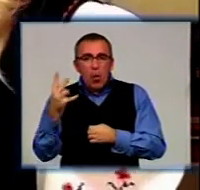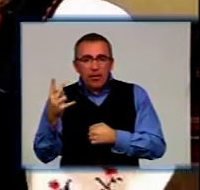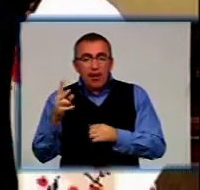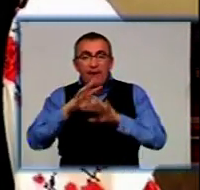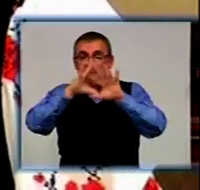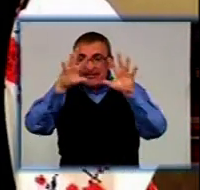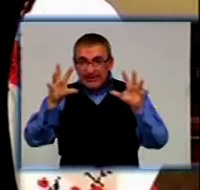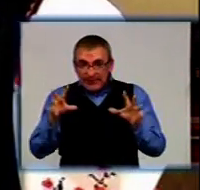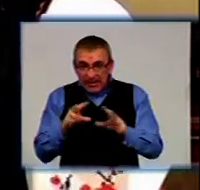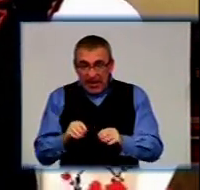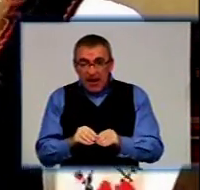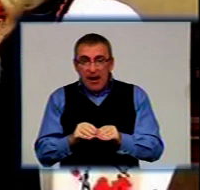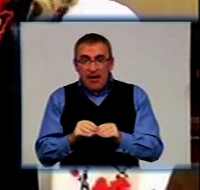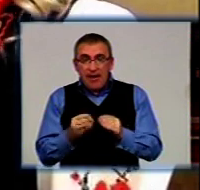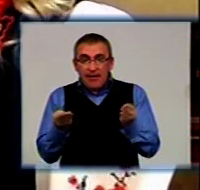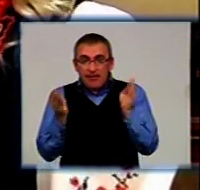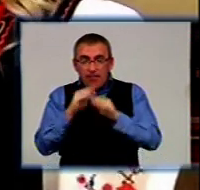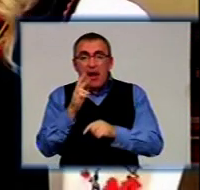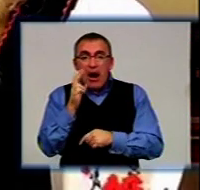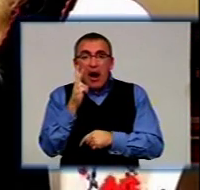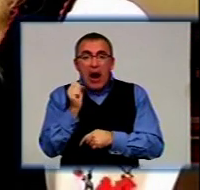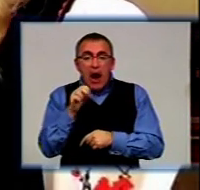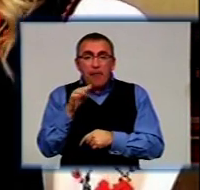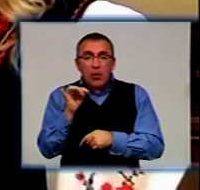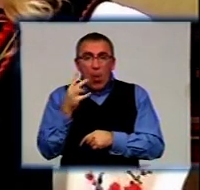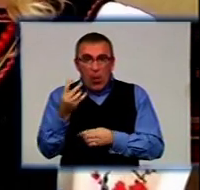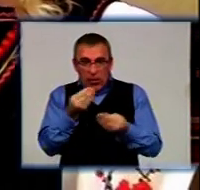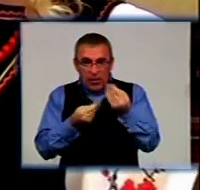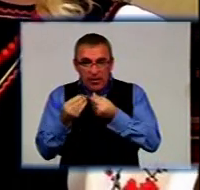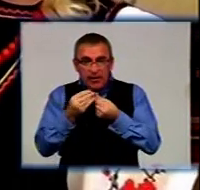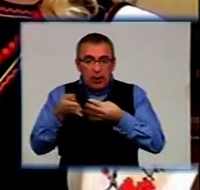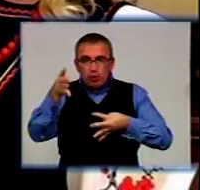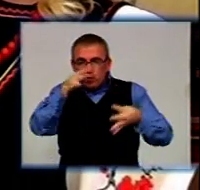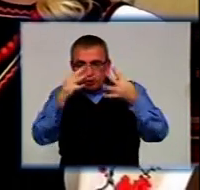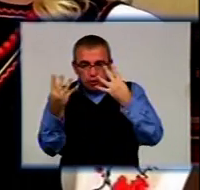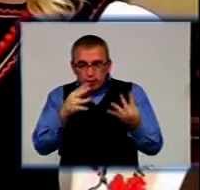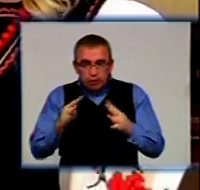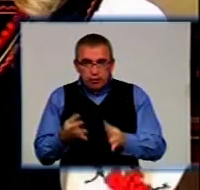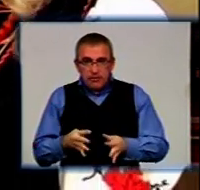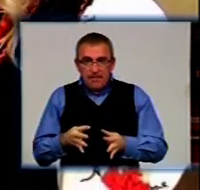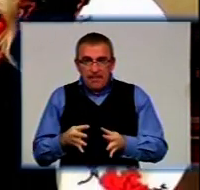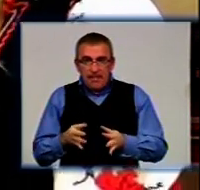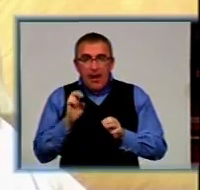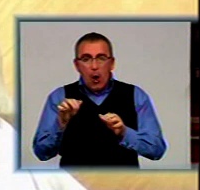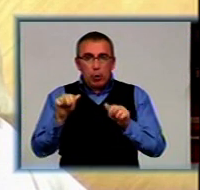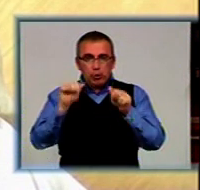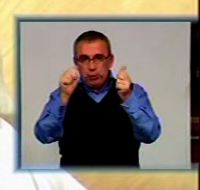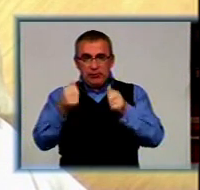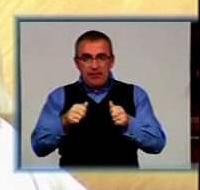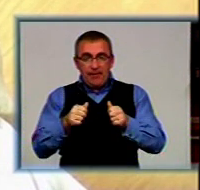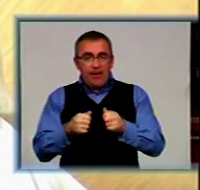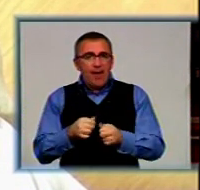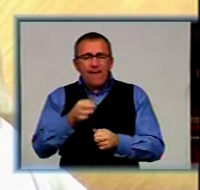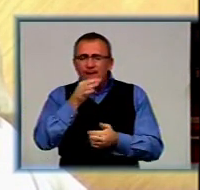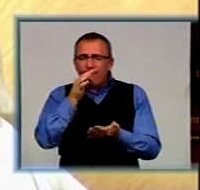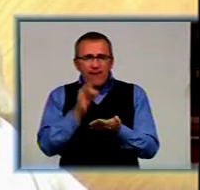все обтягується капроном. І це все прошивається як скульптура.